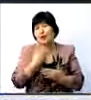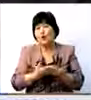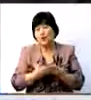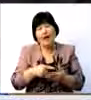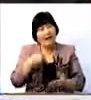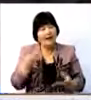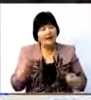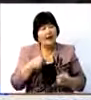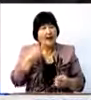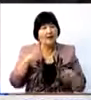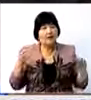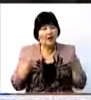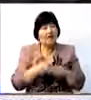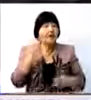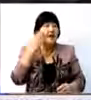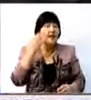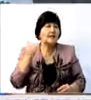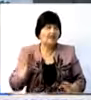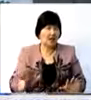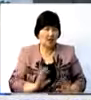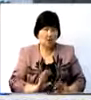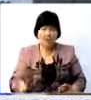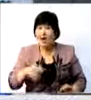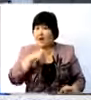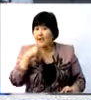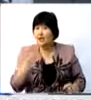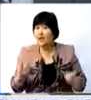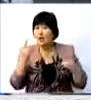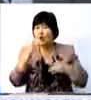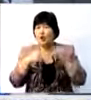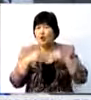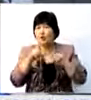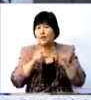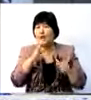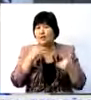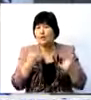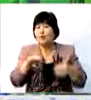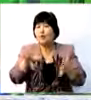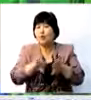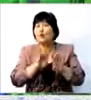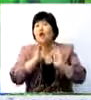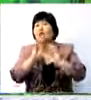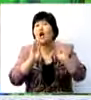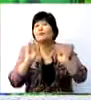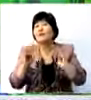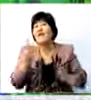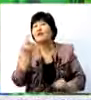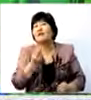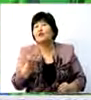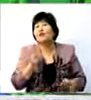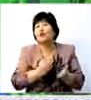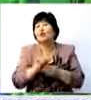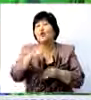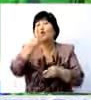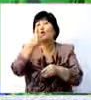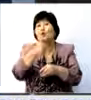Айта кетерлігі, аталмыш компания Татарстанда ғана емес, ресейдегі ірі құрылыс нысандарын заманауи үлгіде жабдықтап, цифрландыру жүйесінде көш